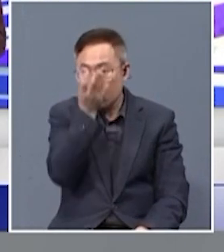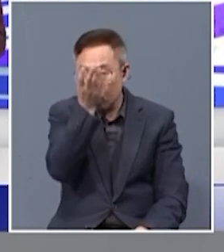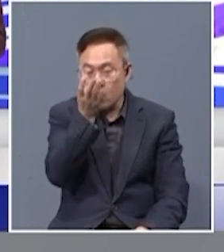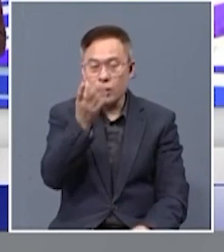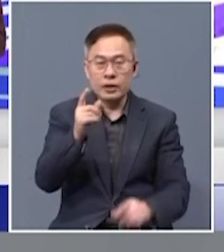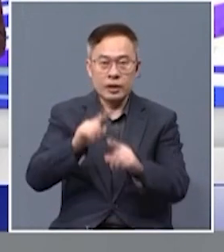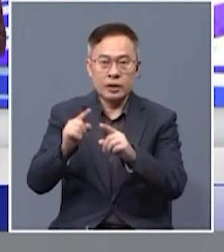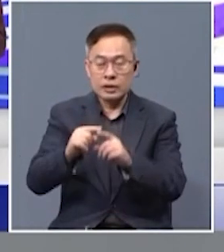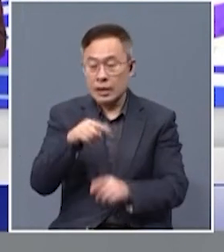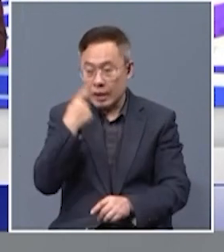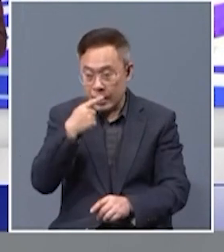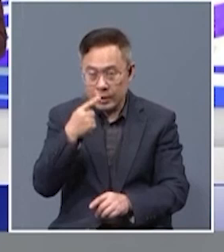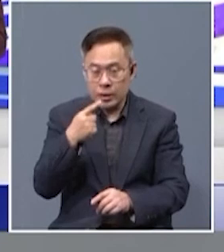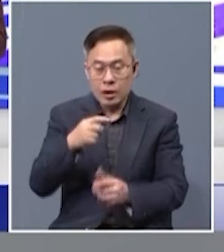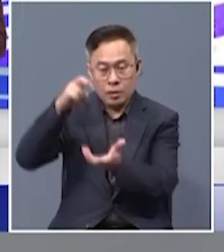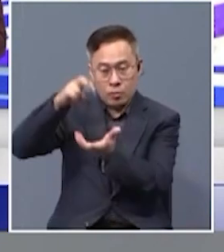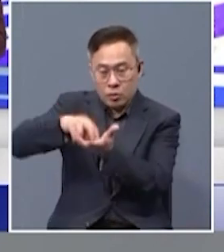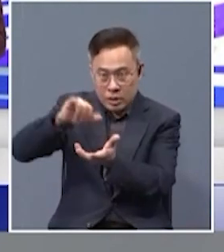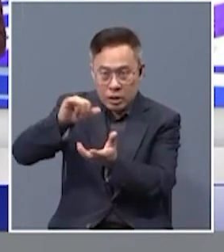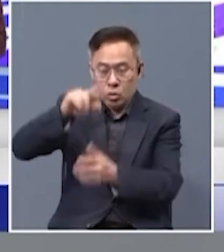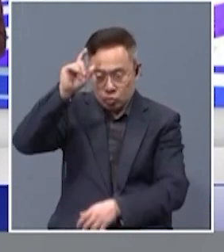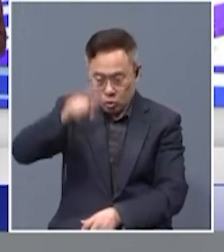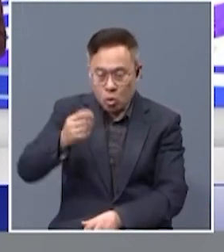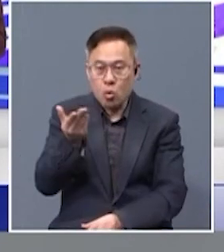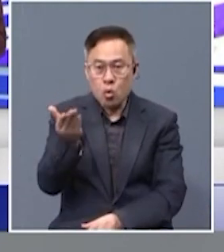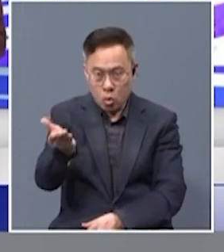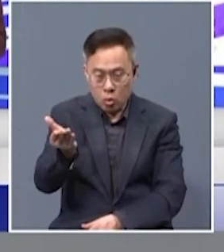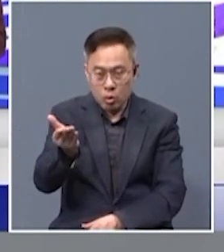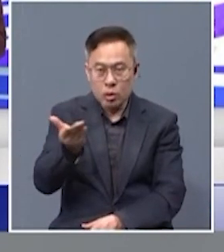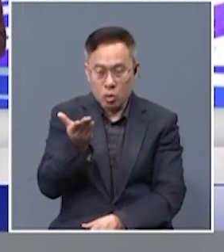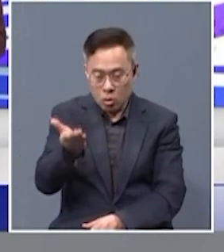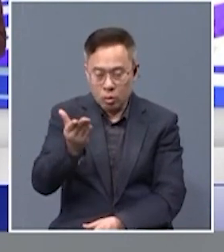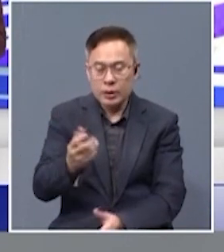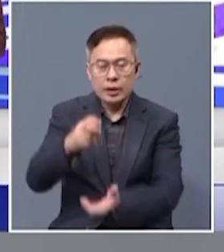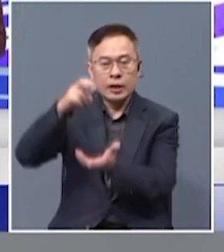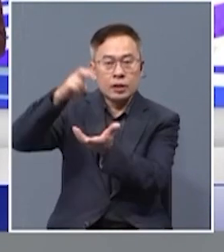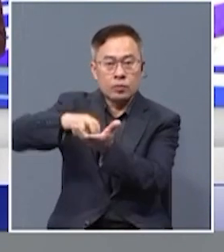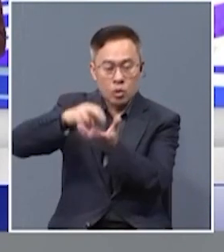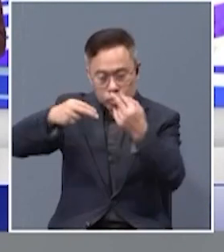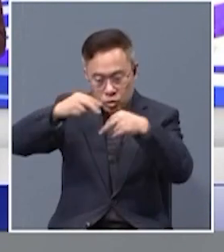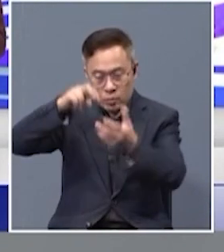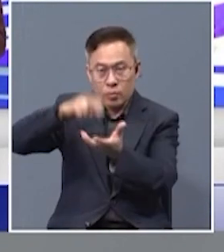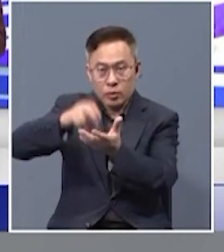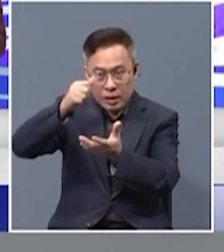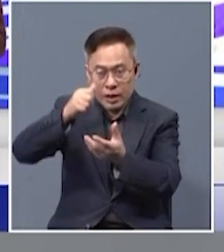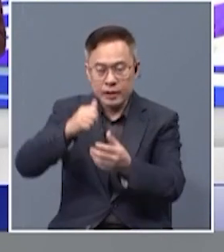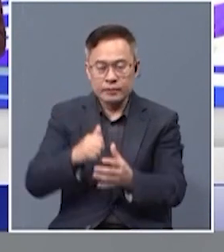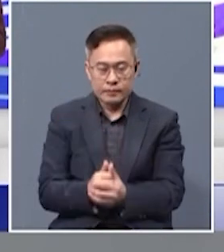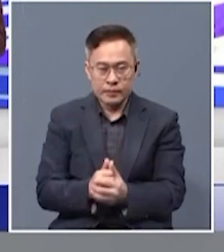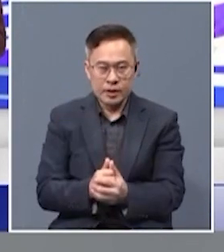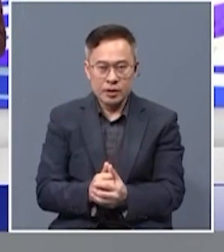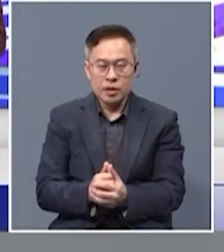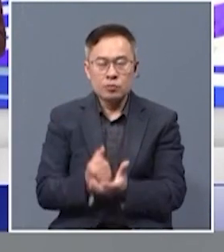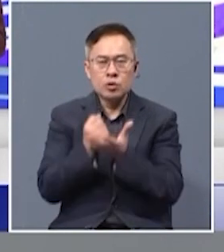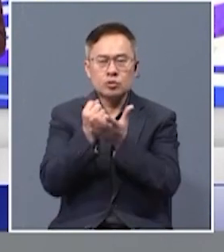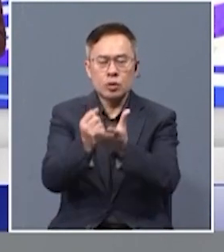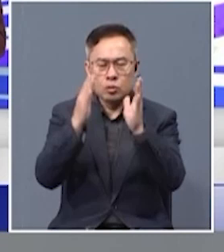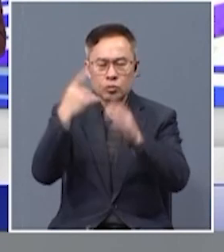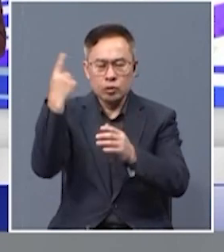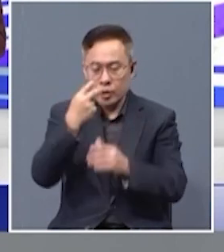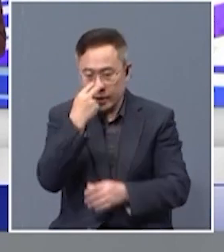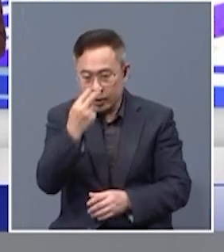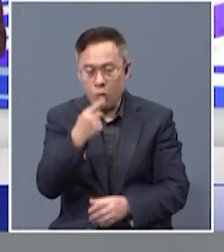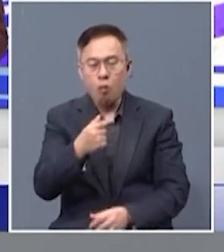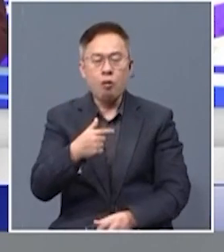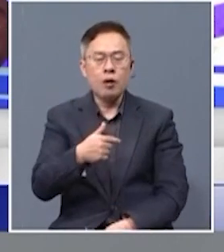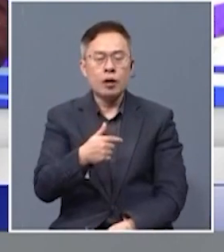ที่ยวท่านใดยังไม่มีเครื่องหมายรับรองมาตรฐานการท่องเที่ยวไทยช้างชูงวงเริงร่าประกอบลายประจำยามเพื่อสร้างความเชื่อมั่นให้กับ